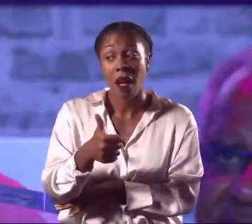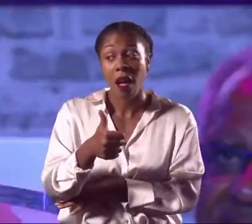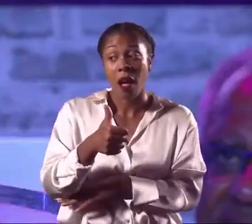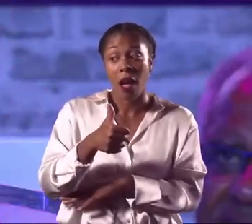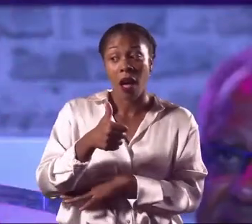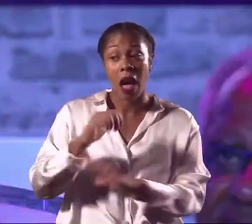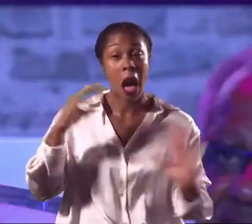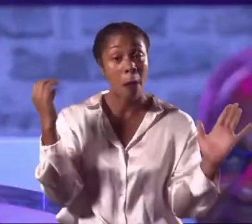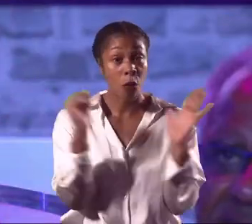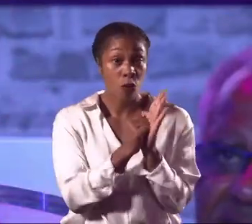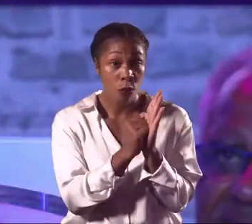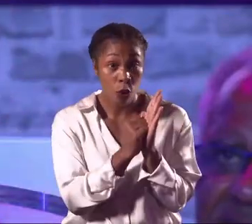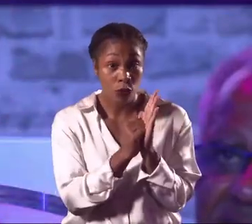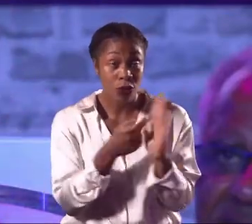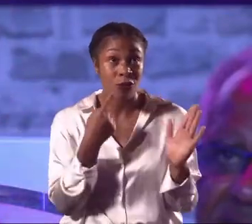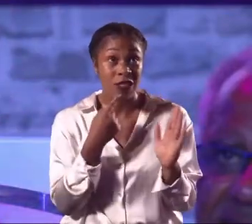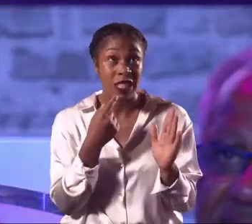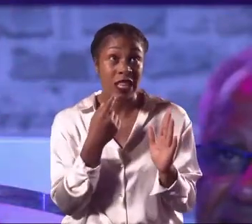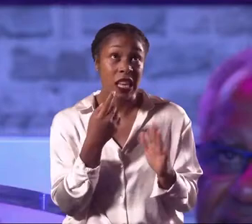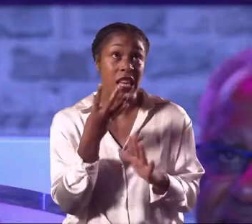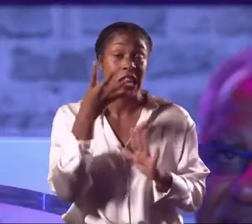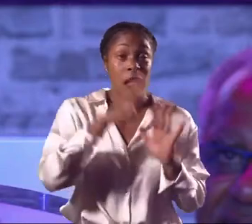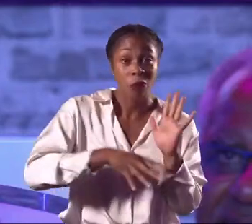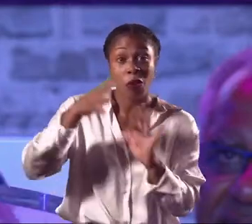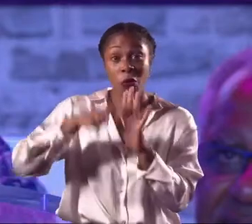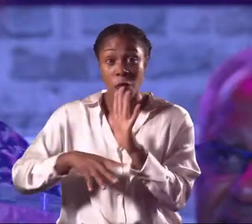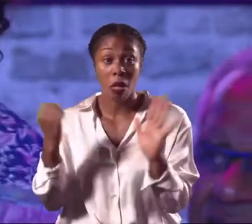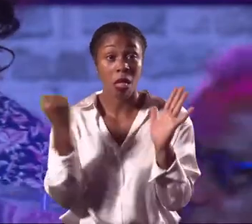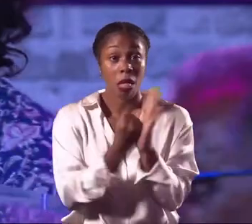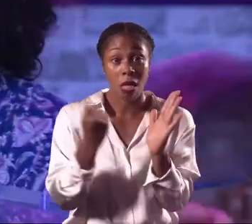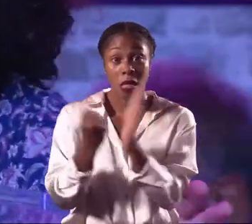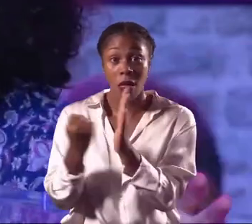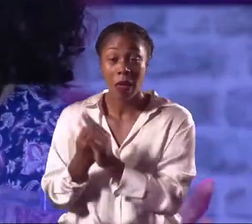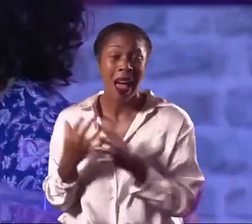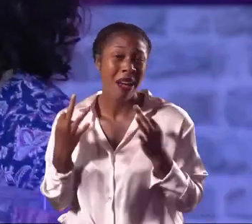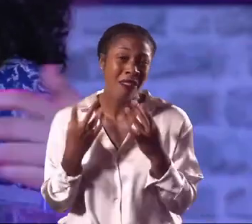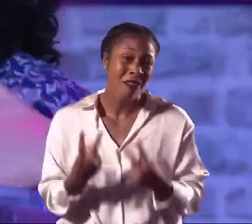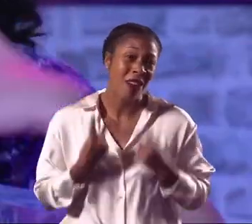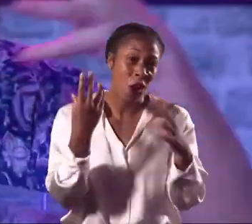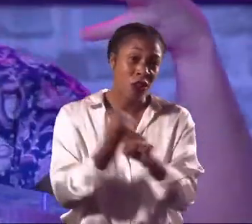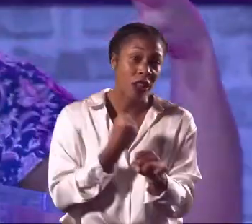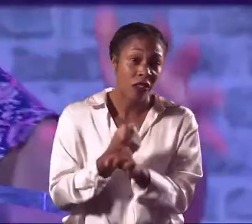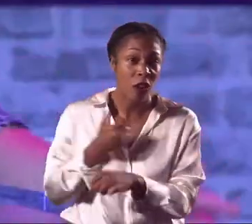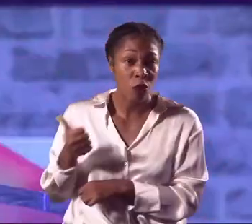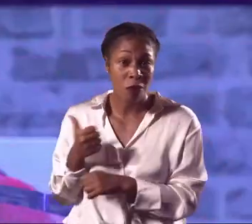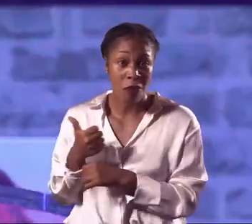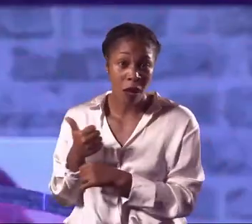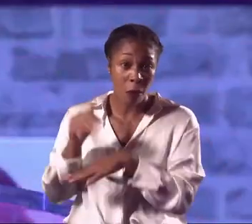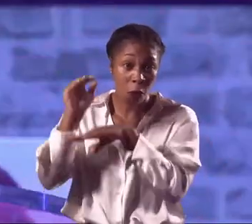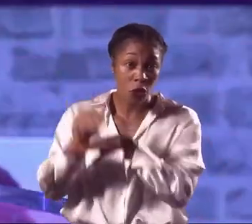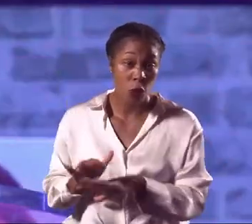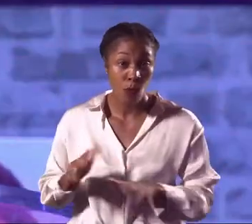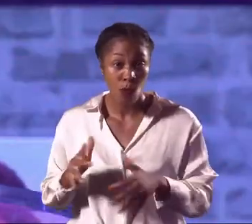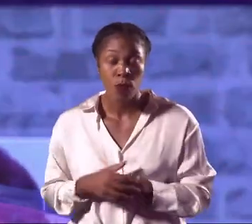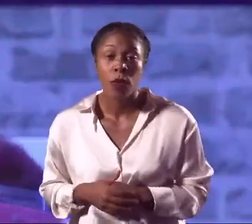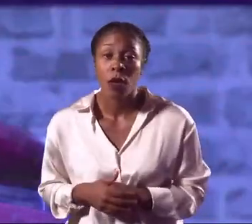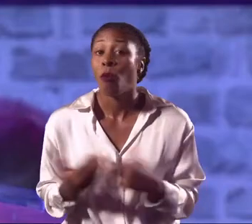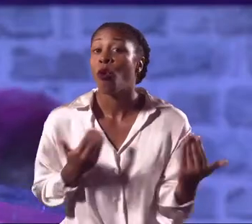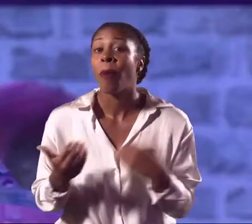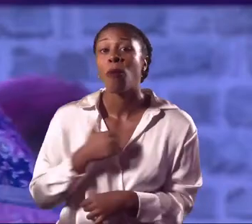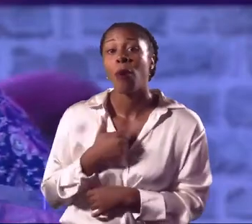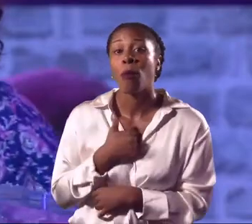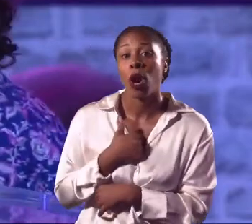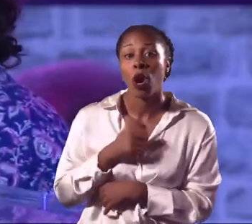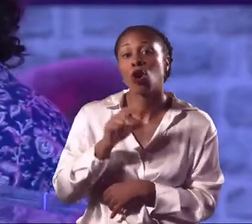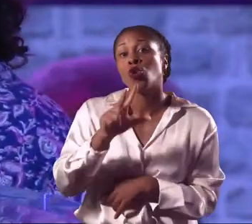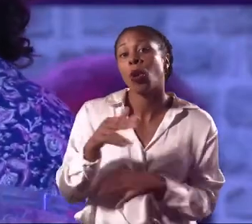Ça fait un tous les 4-5 mois. Pour des gens qui défendent la valeur travail, on repassera. À titre de comparaison, par exemple, j'en ai déposé 3500. Voilà à quoi servent